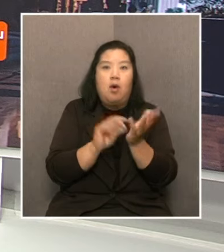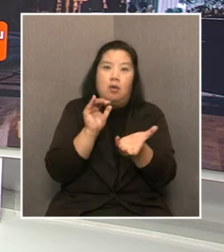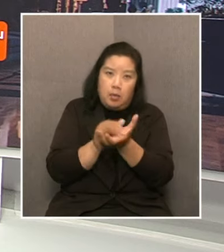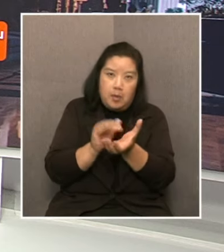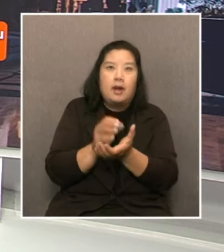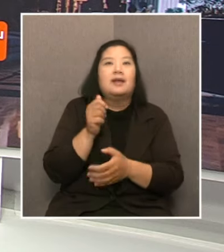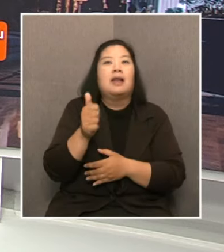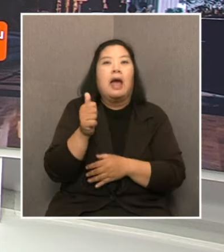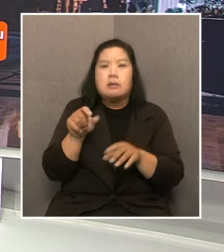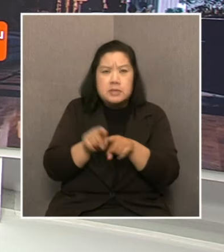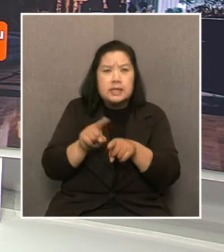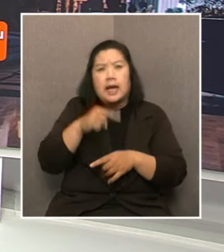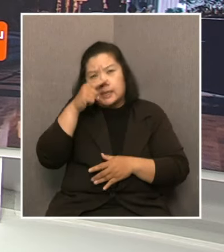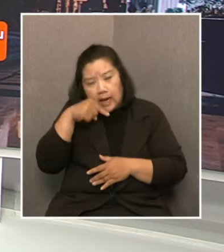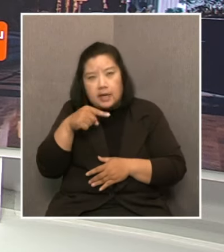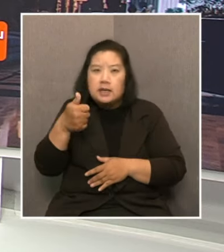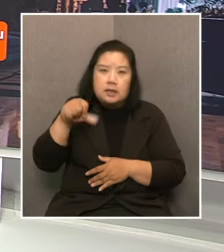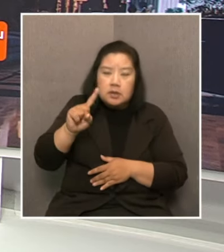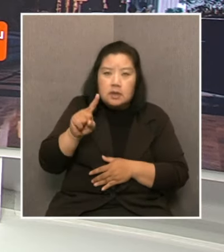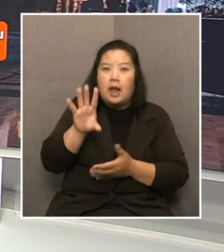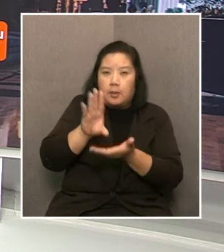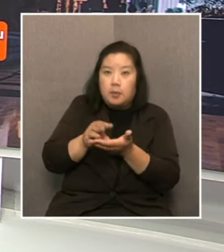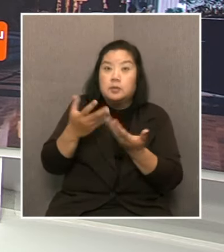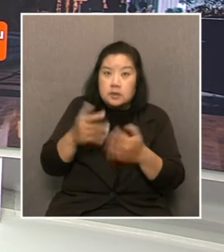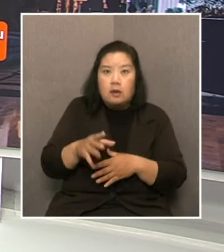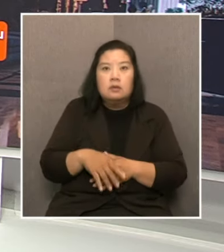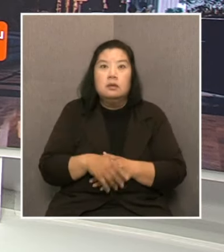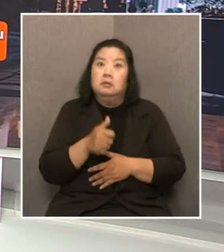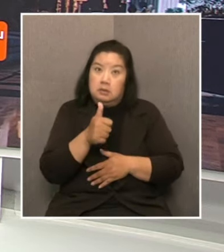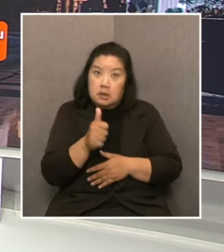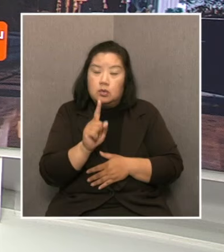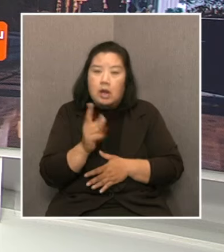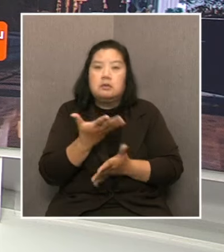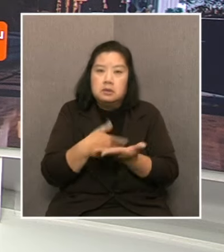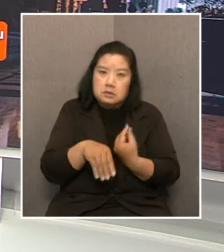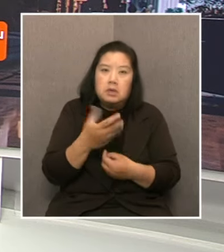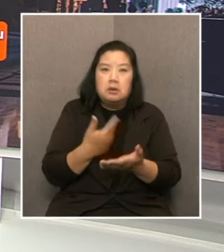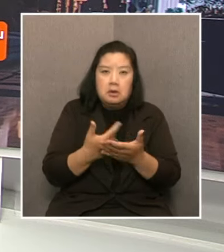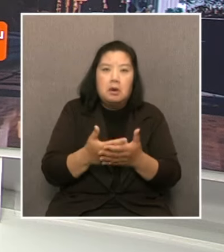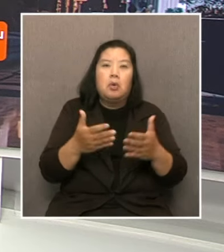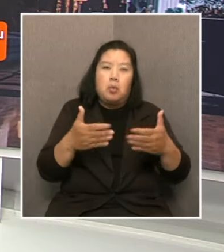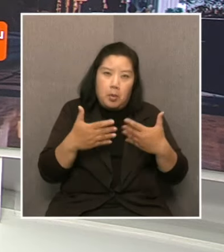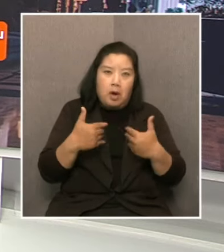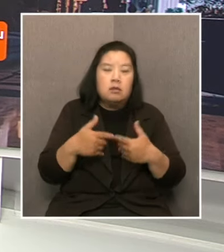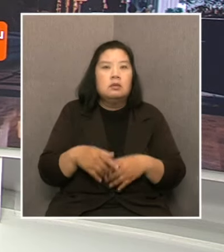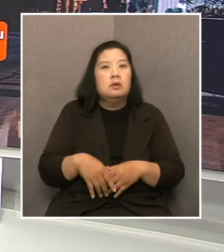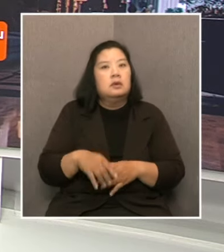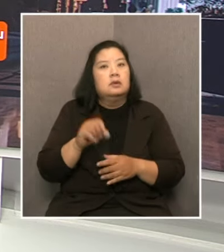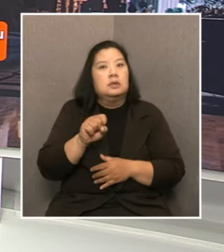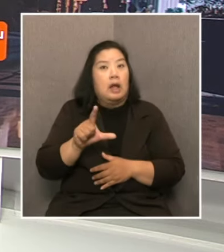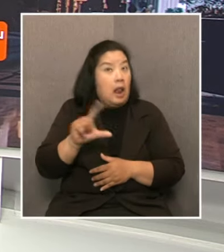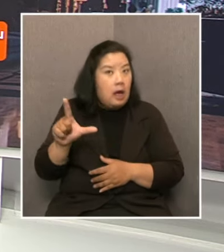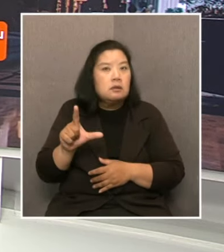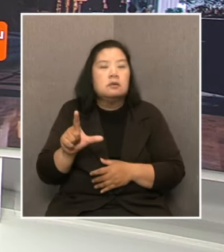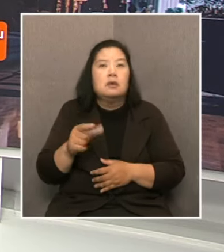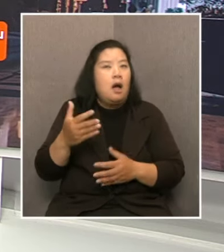เหมือนกับประเทศไทยแบบนี้เลยนะครับสุดสุดท้ายแล้วก็คือเื่อให้ทำแล้วมันก็เกิดผลดีทางด้านเศรษฐกิจนะครับมีเม็ดเงินหลักแสนล้านบาทไหลเข้าสู่สิงคโปร์